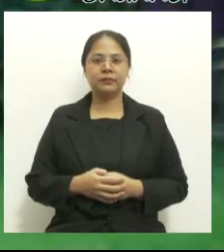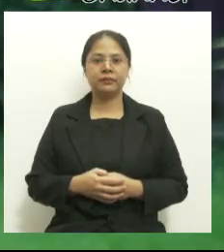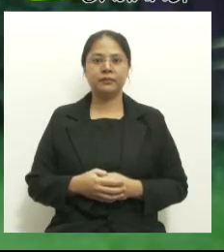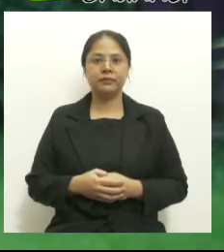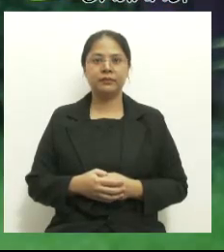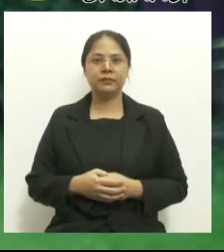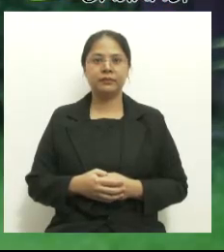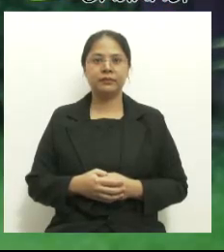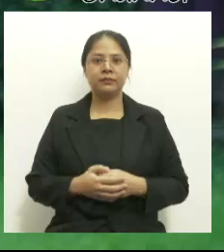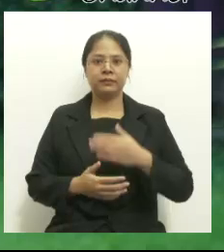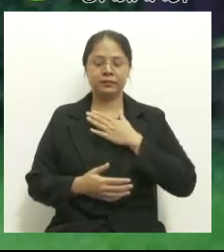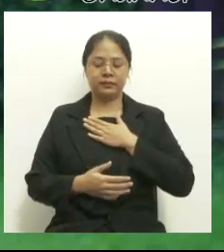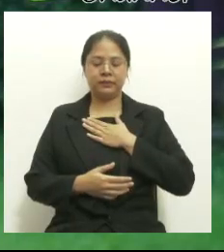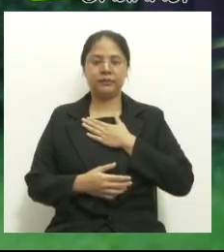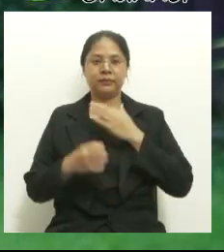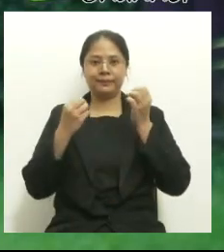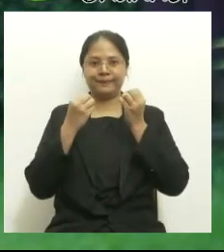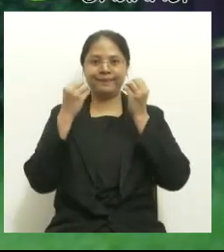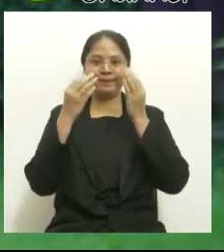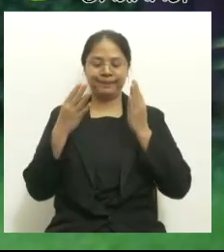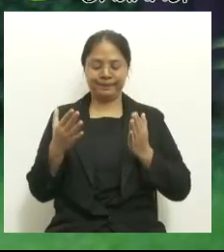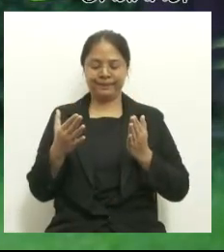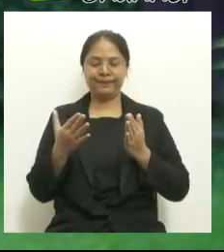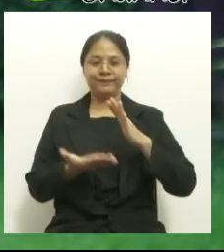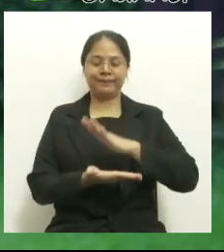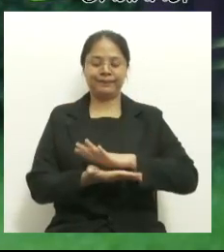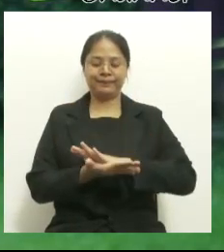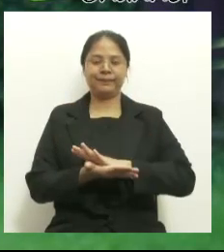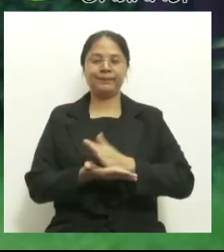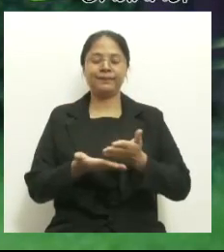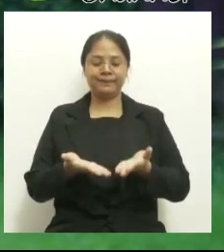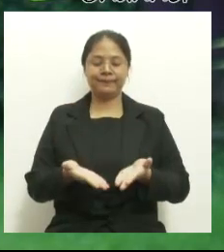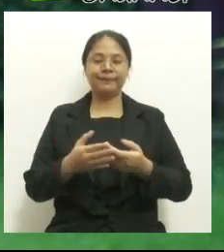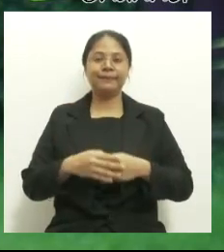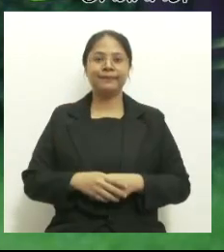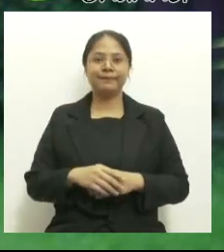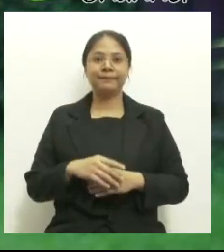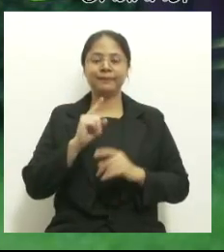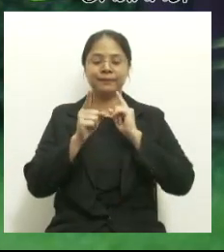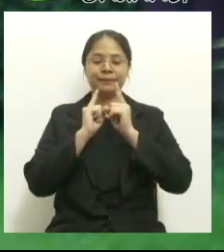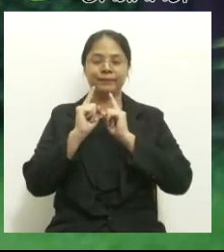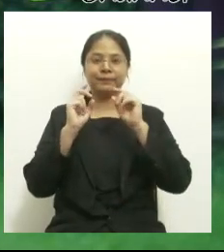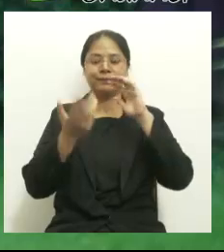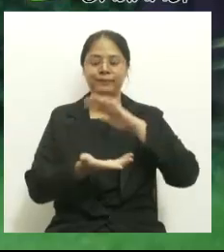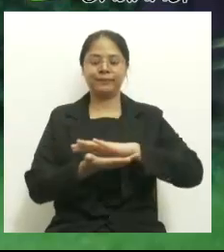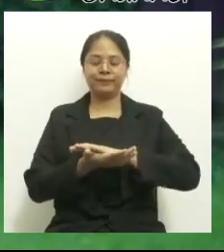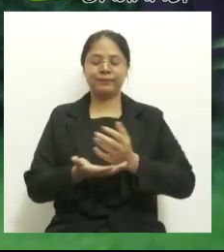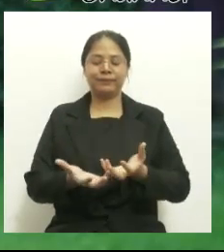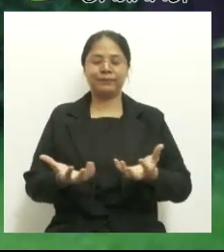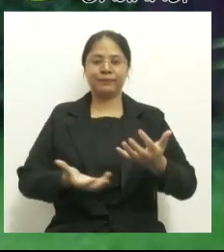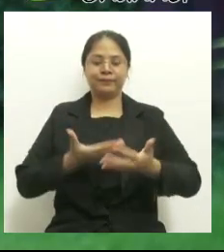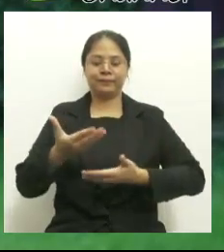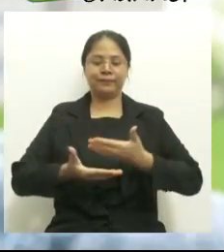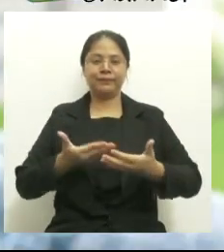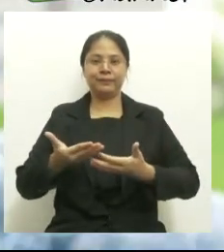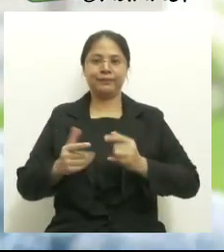กับผมนายชำนาญหรบันครูโรงเรียนบ้านหนองขุ่นมิตรภาพที่136ครับวันนี้จะมาพูดถึงผลิตภัณฑ์โรงเรียนครับก็คือพิมพ์เศษน้ำ